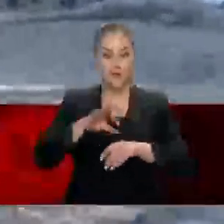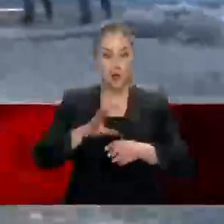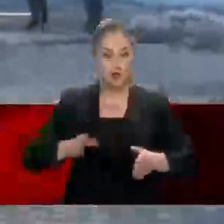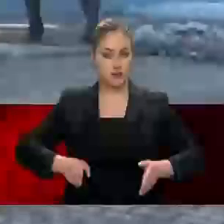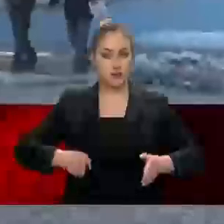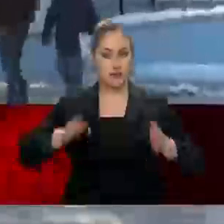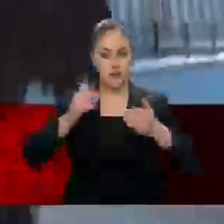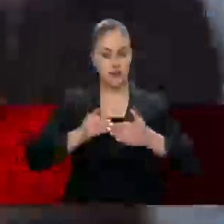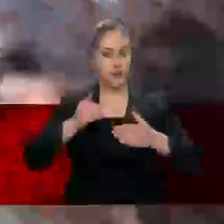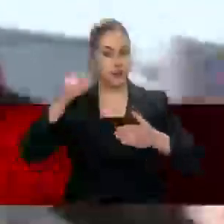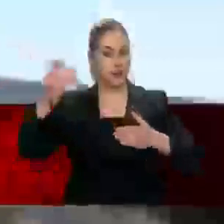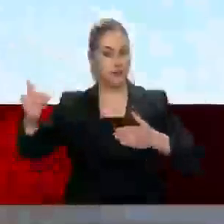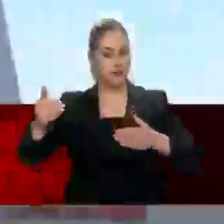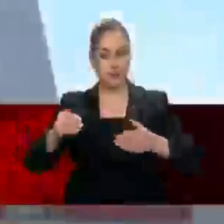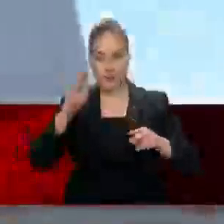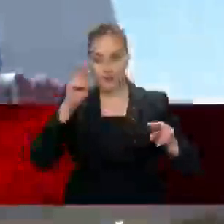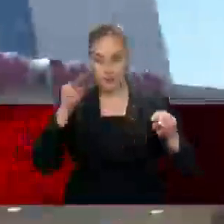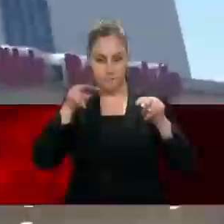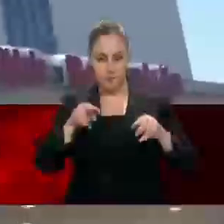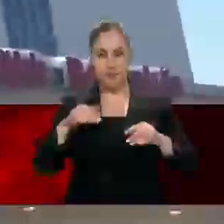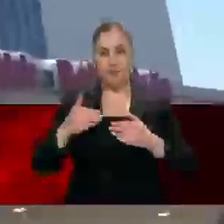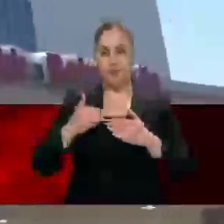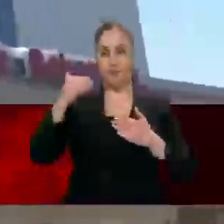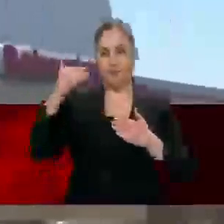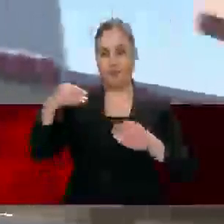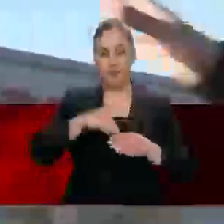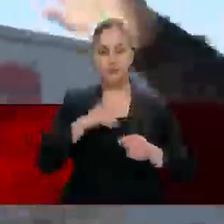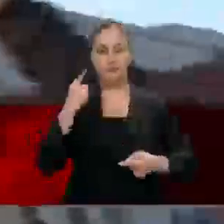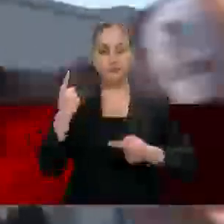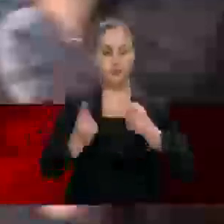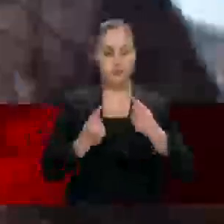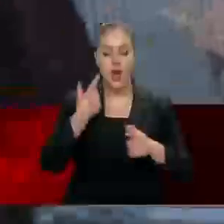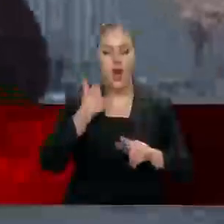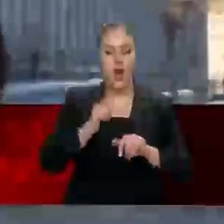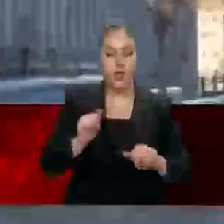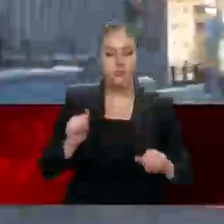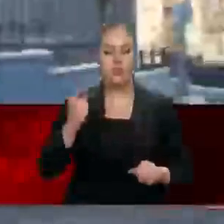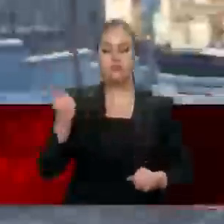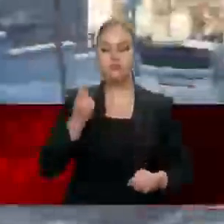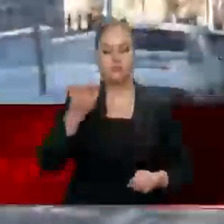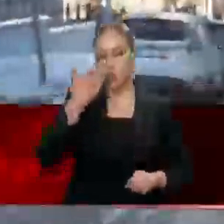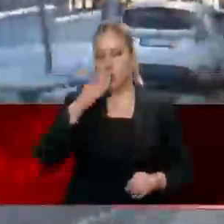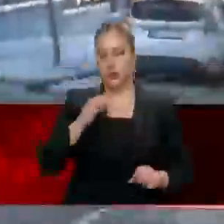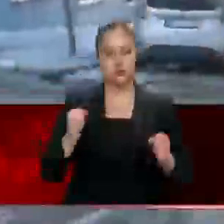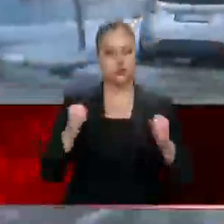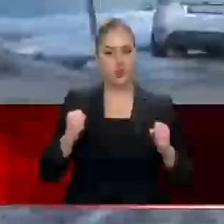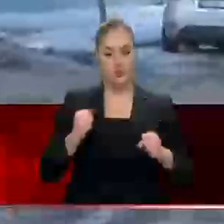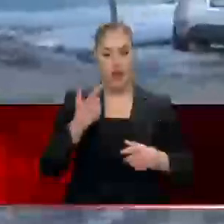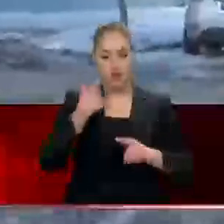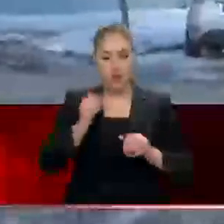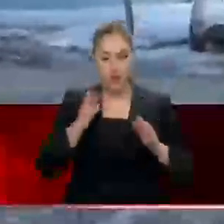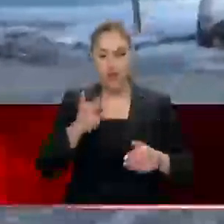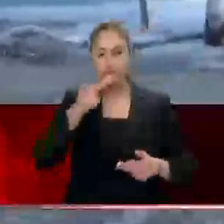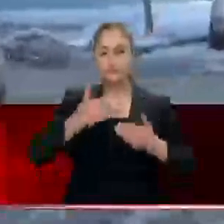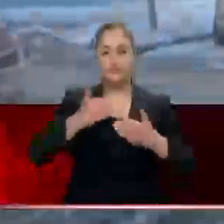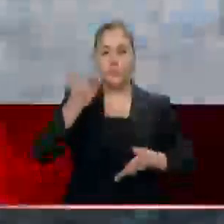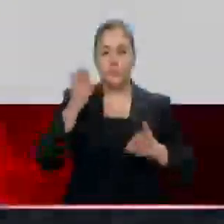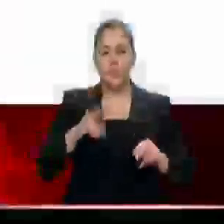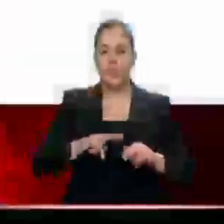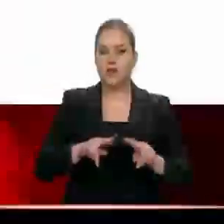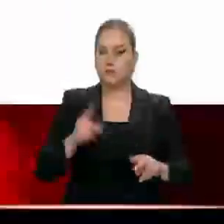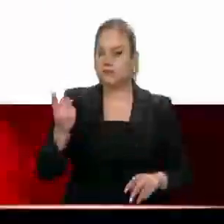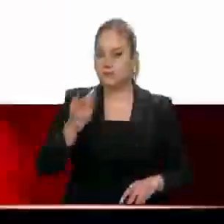hastanesinin dışına çıktık. Buradan baktığımızda dış cephesinde herhangi bir hasarın olmadığını gördük. Bırakın hasarı, camlarında kırık bile